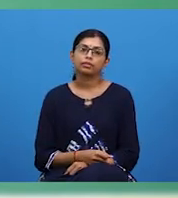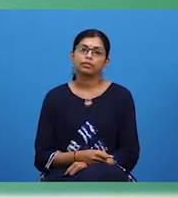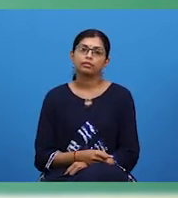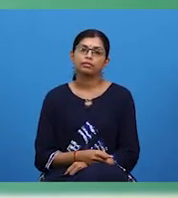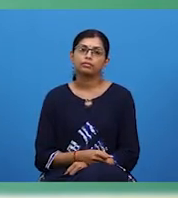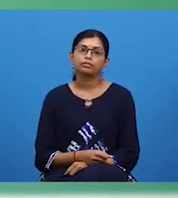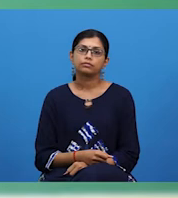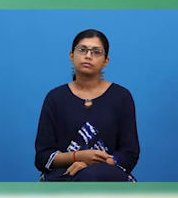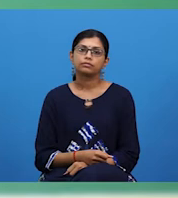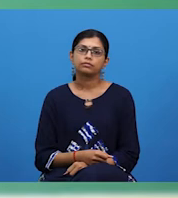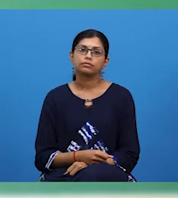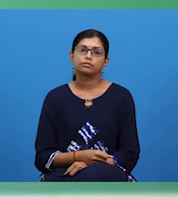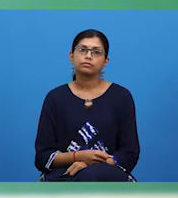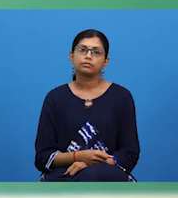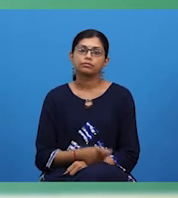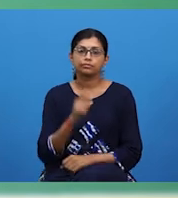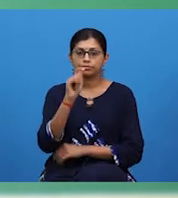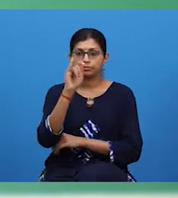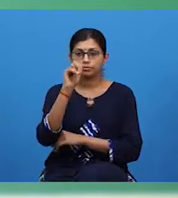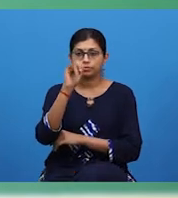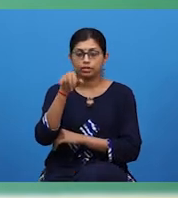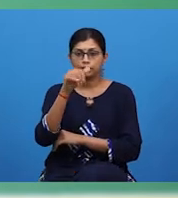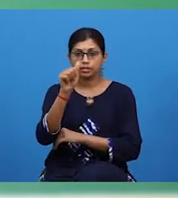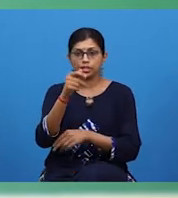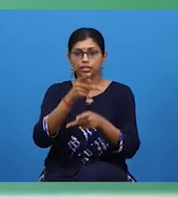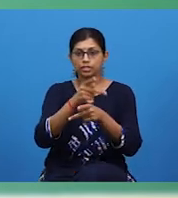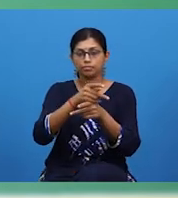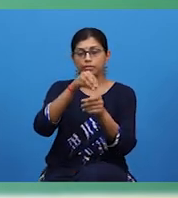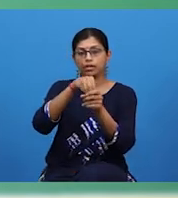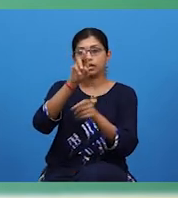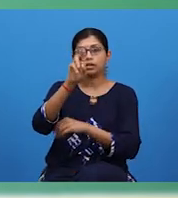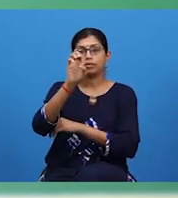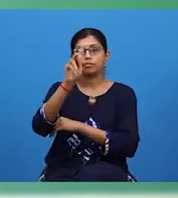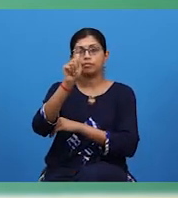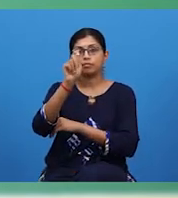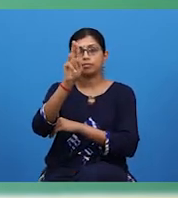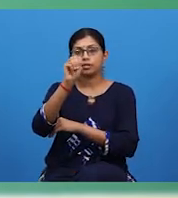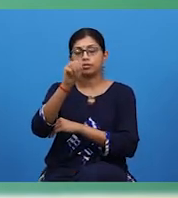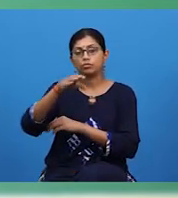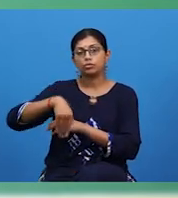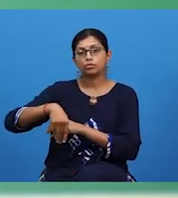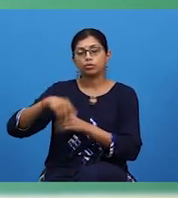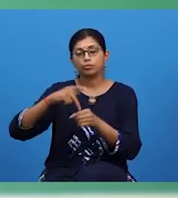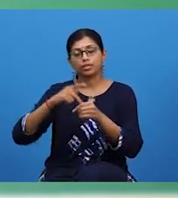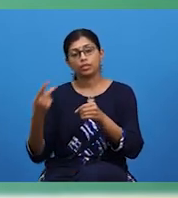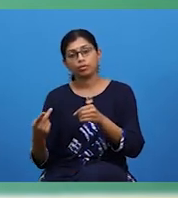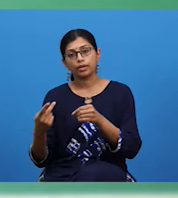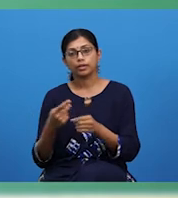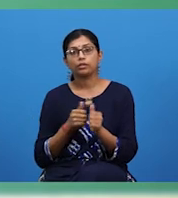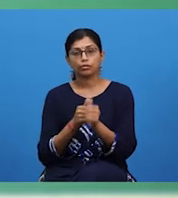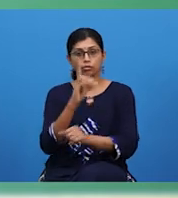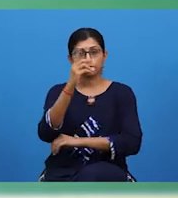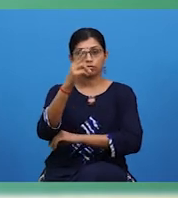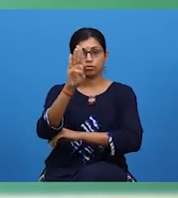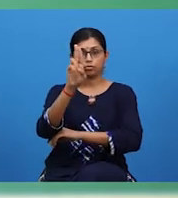tinja. Tinja akan disimpan sementara di dalam rektum sebelum disingkirkan melalui tubuh.